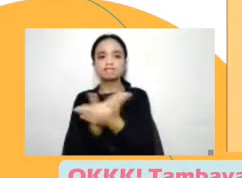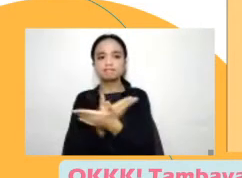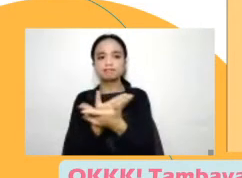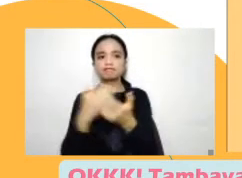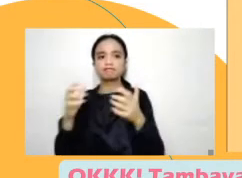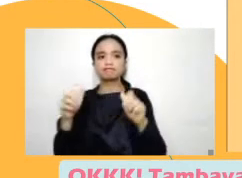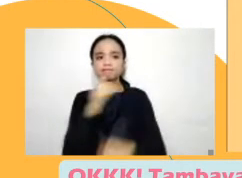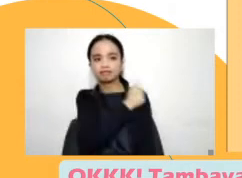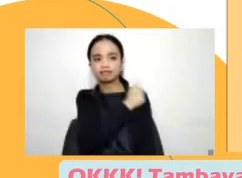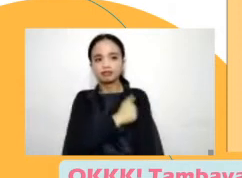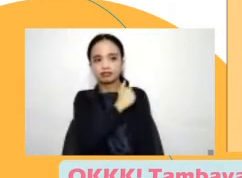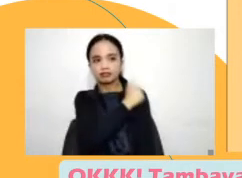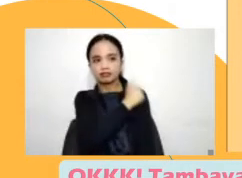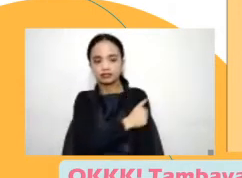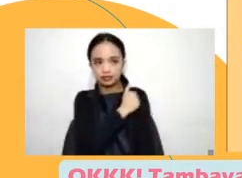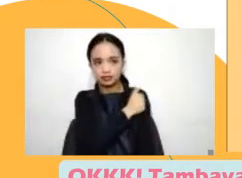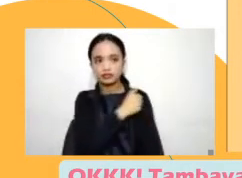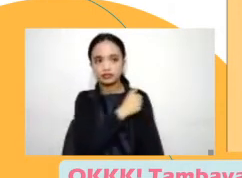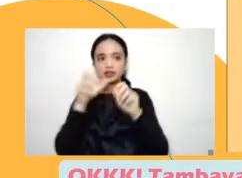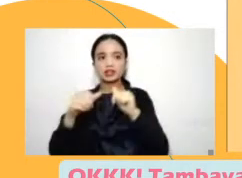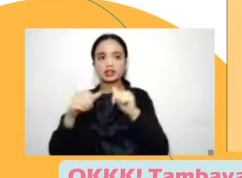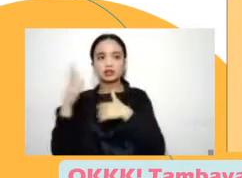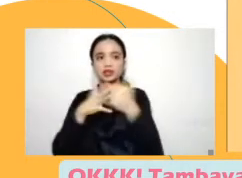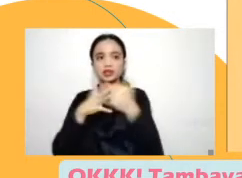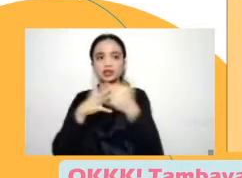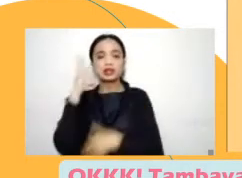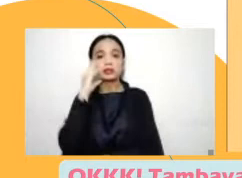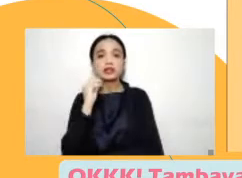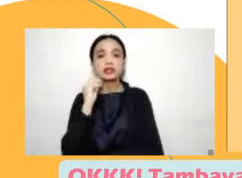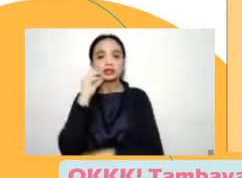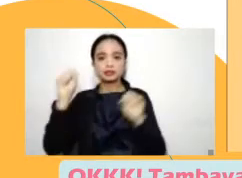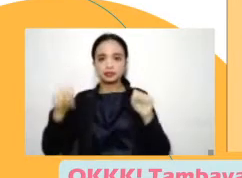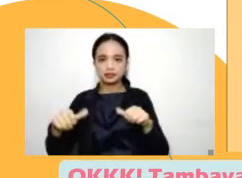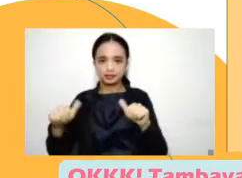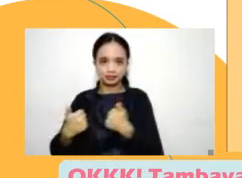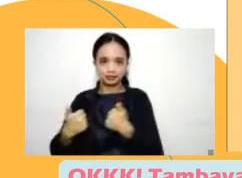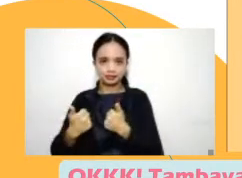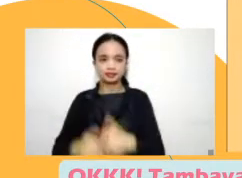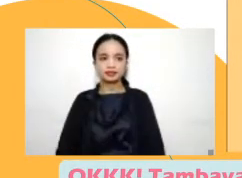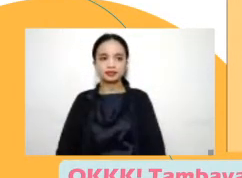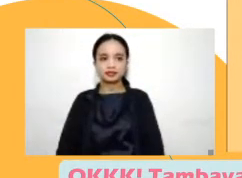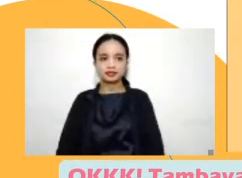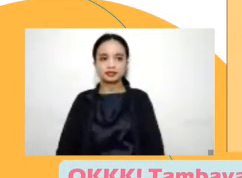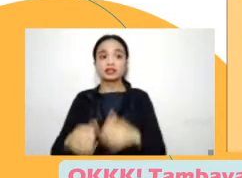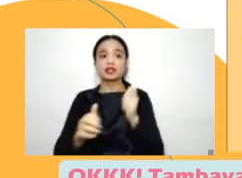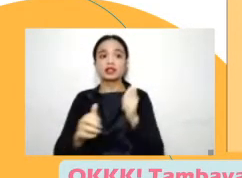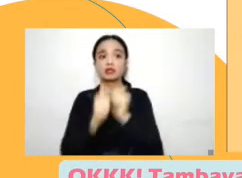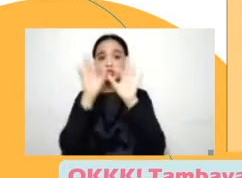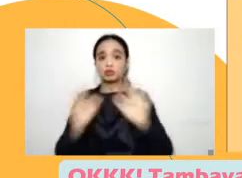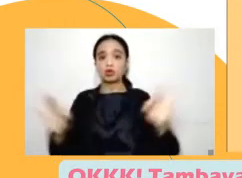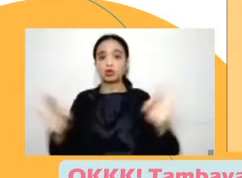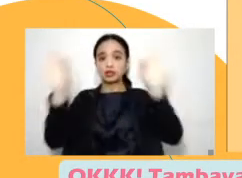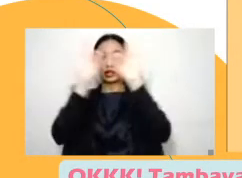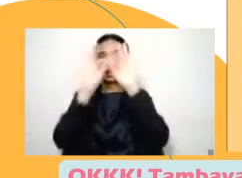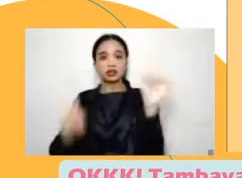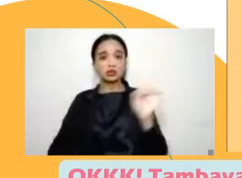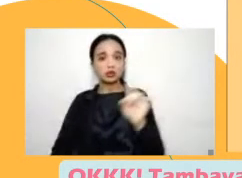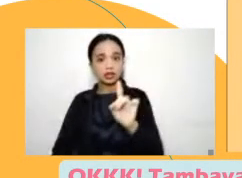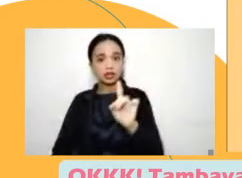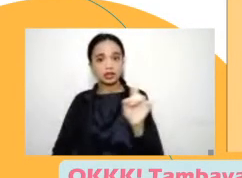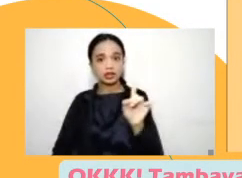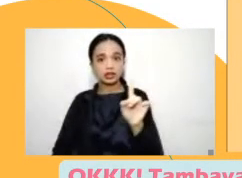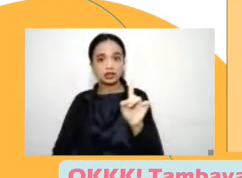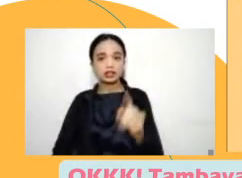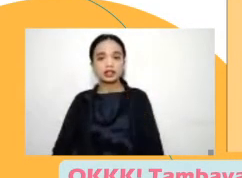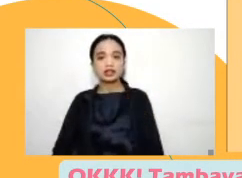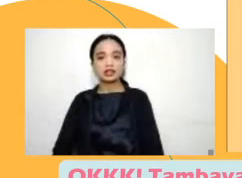pag-uugali at pagsubok ng mga bagong diskarte. Higit sa lahat, importante ang